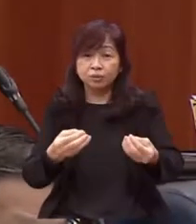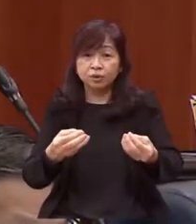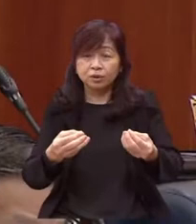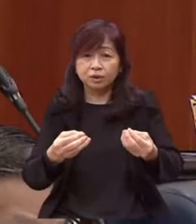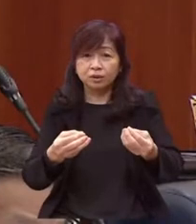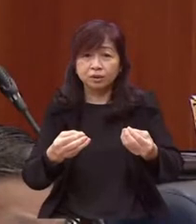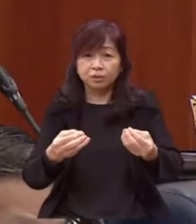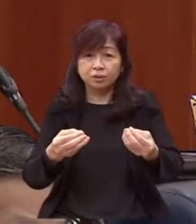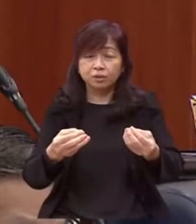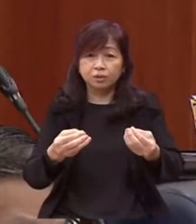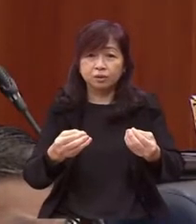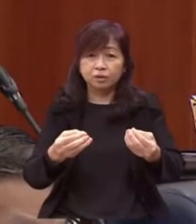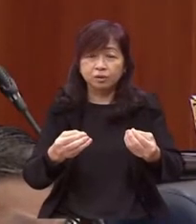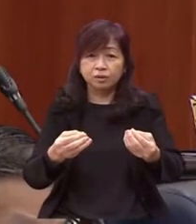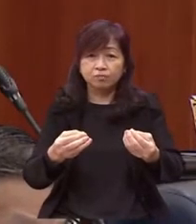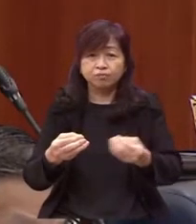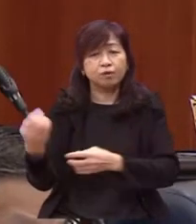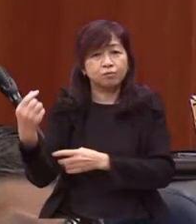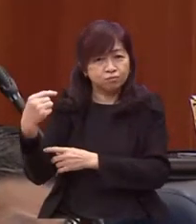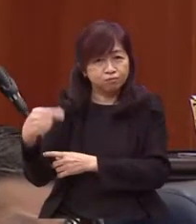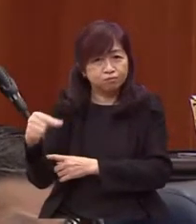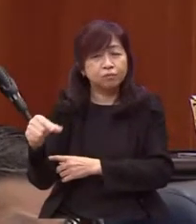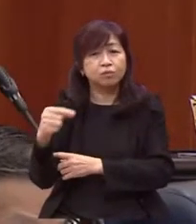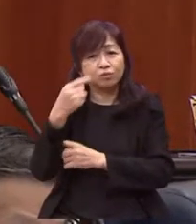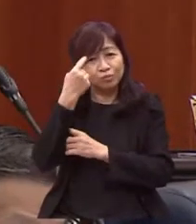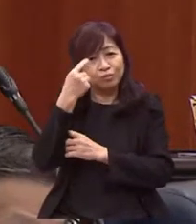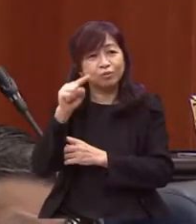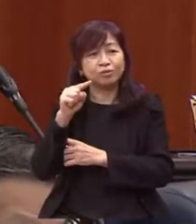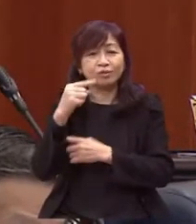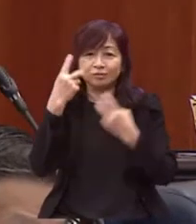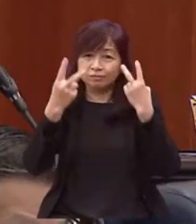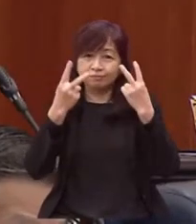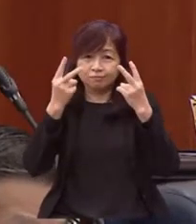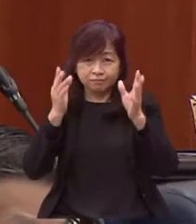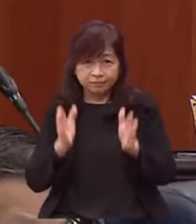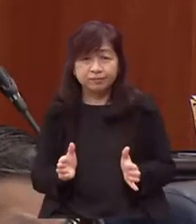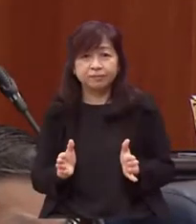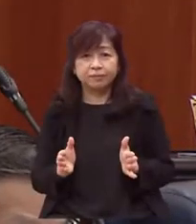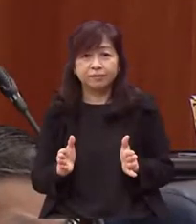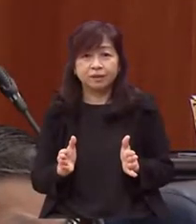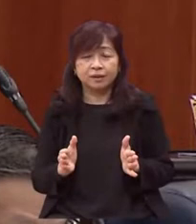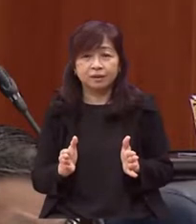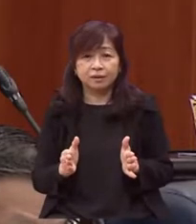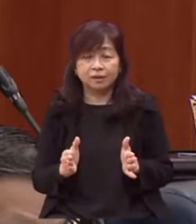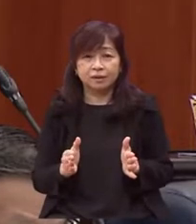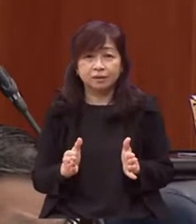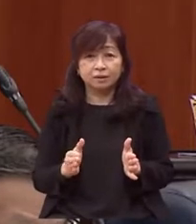mutu ataupun prestasi yang tinggi kepada pelancong-pelancong Nah itu termasuk